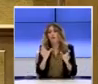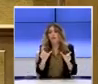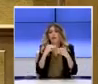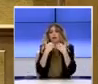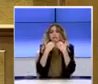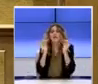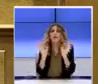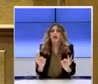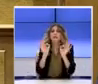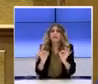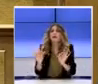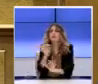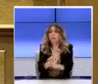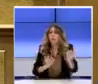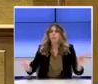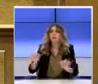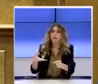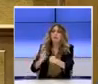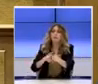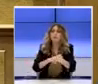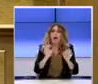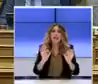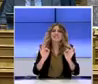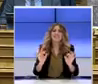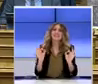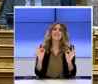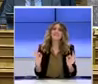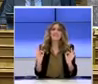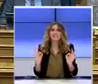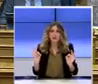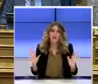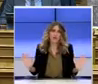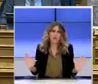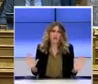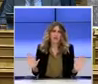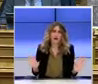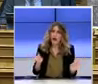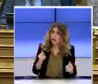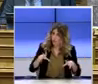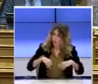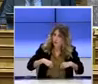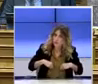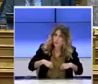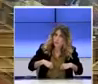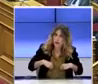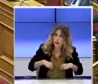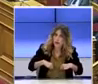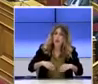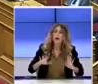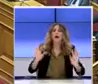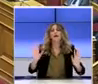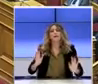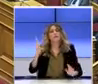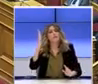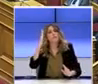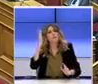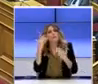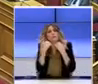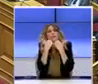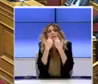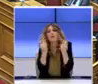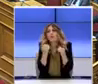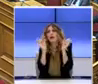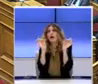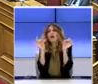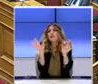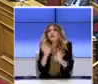και ποσοστά δράματος ανά χώρα, όπως κάνατε πριν από λίγο. Αν καλλιεργήσουμε τον εφησυχασμό